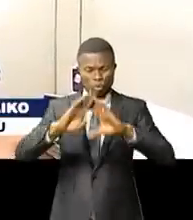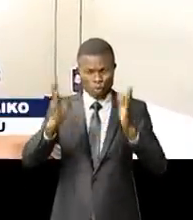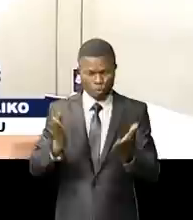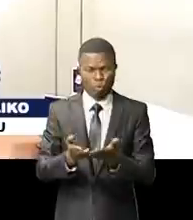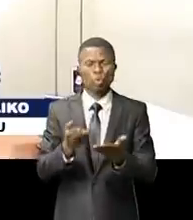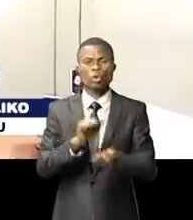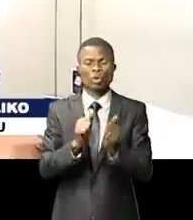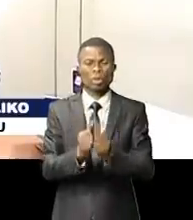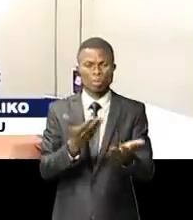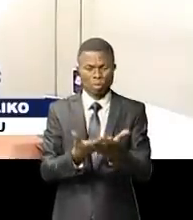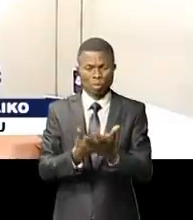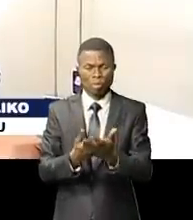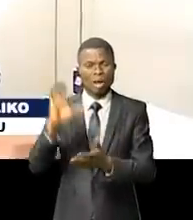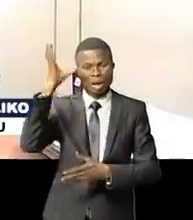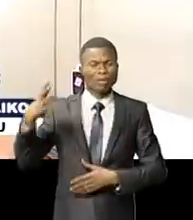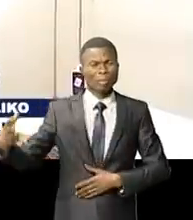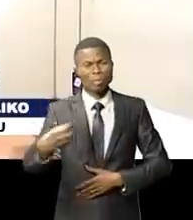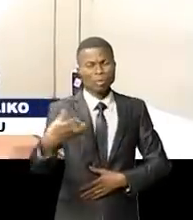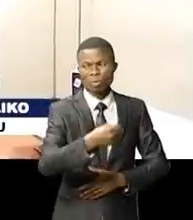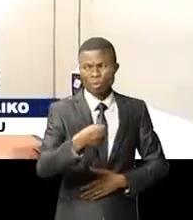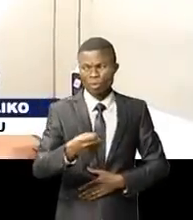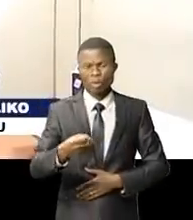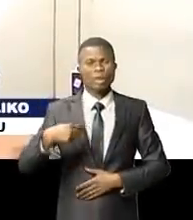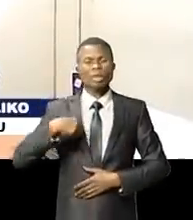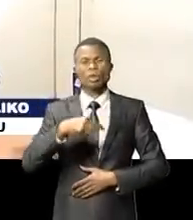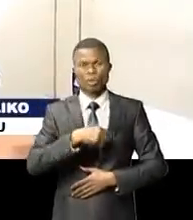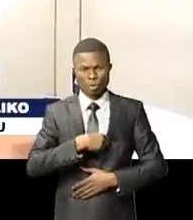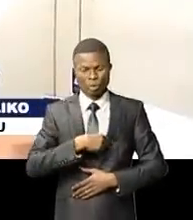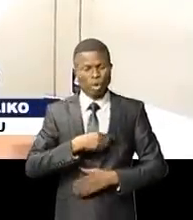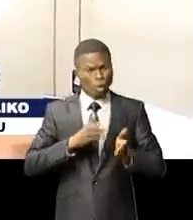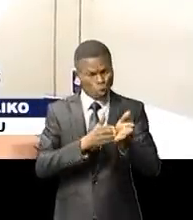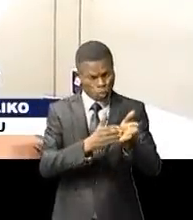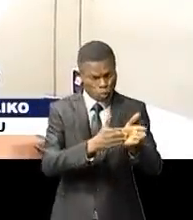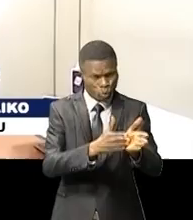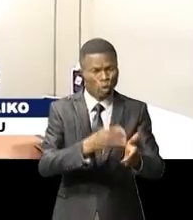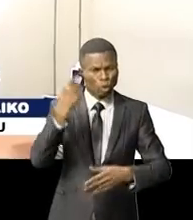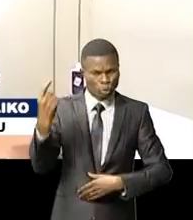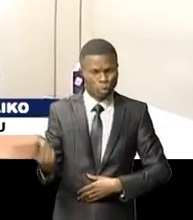positions conquises. Et bien, écoutez, nous sommes aussi à la poursuite